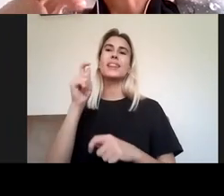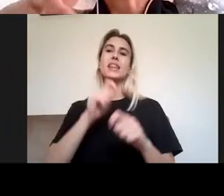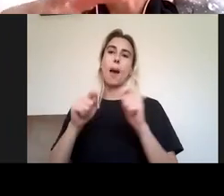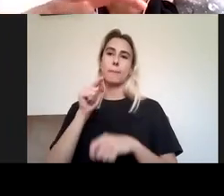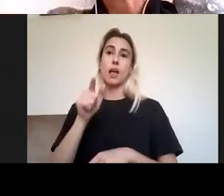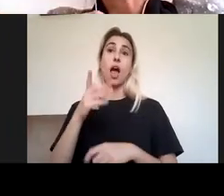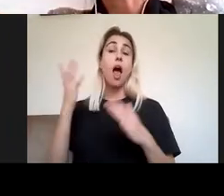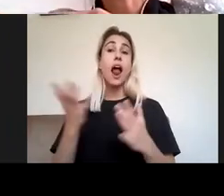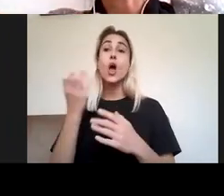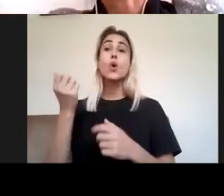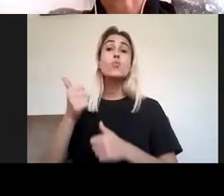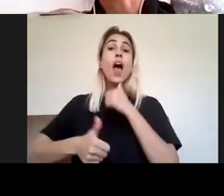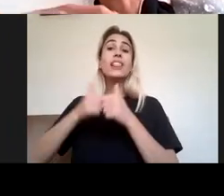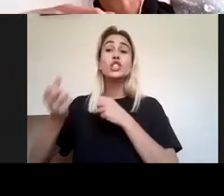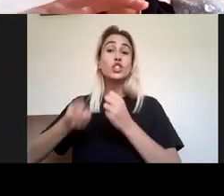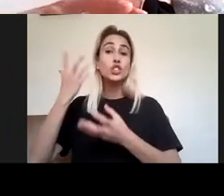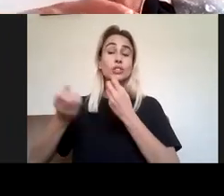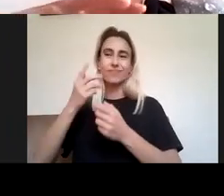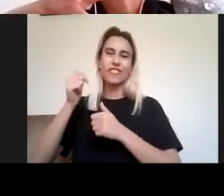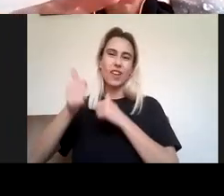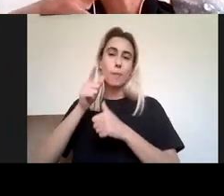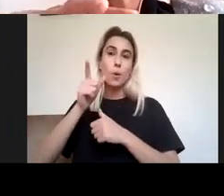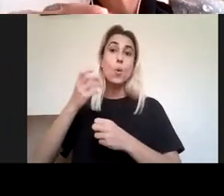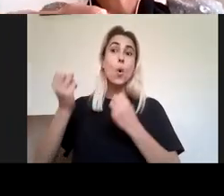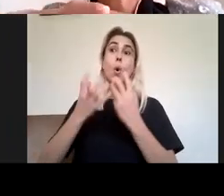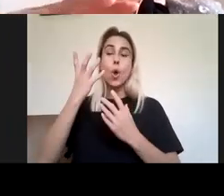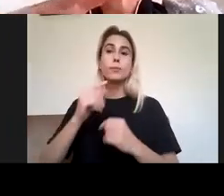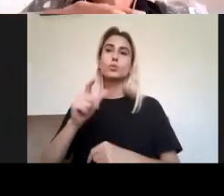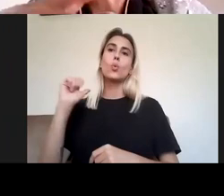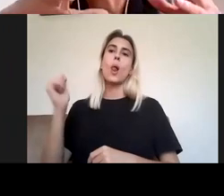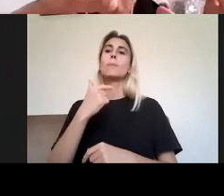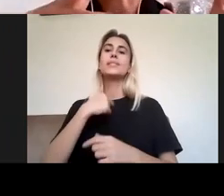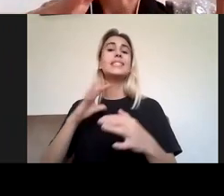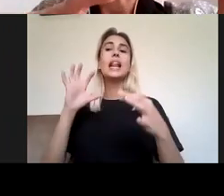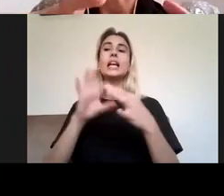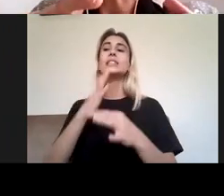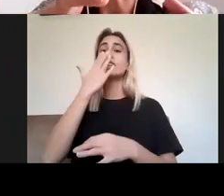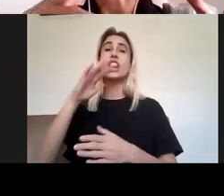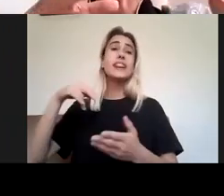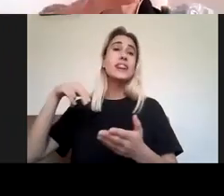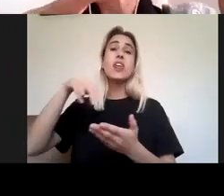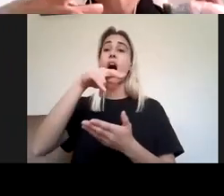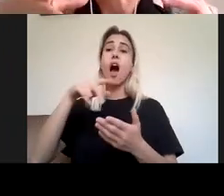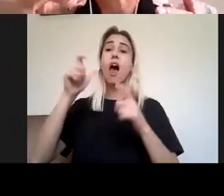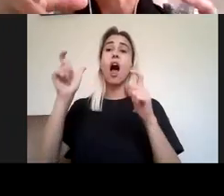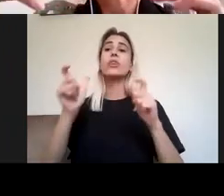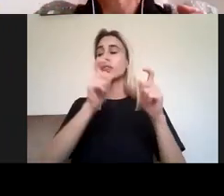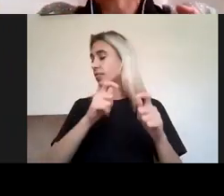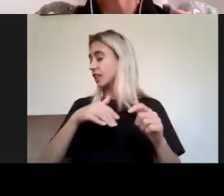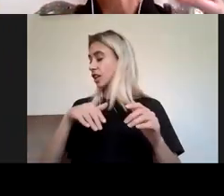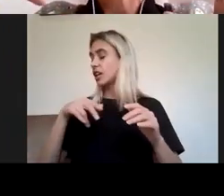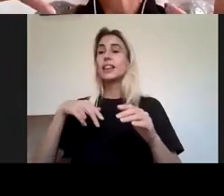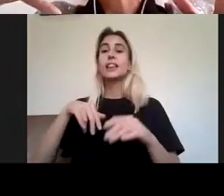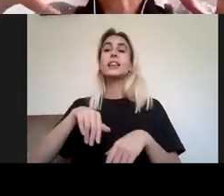de üreticilerin olması çok önemliydi. Çünkü burada bizi ilgilendiren şey sadece yaya alanları değil. Yani geçitler, alt geçitler,